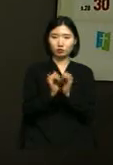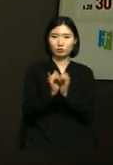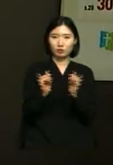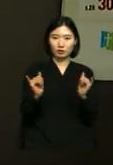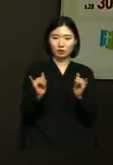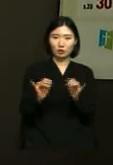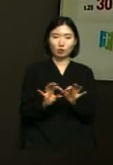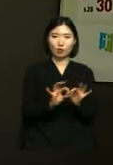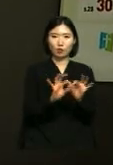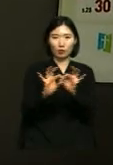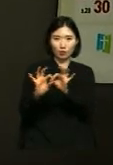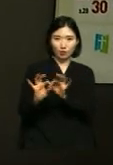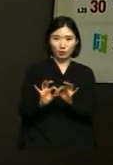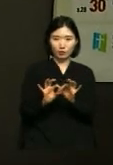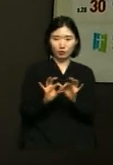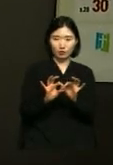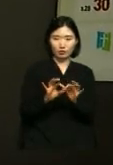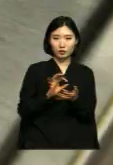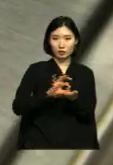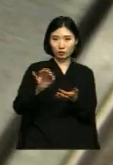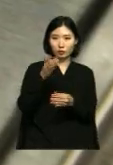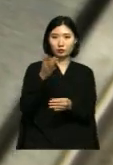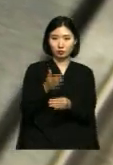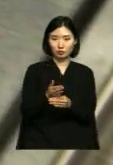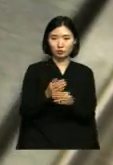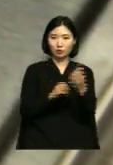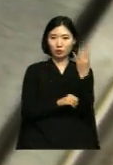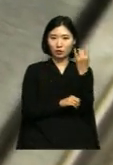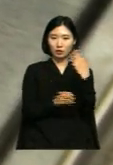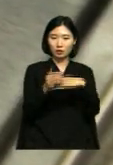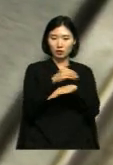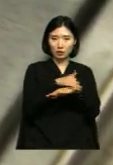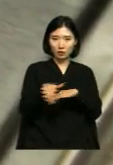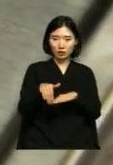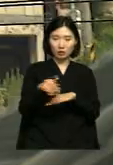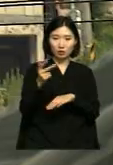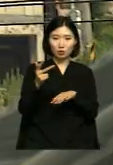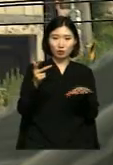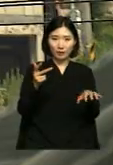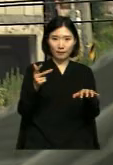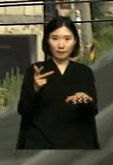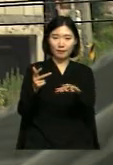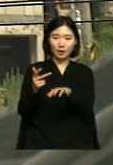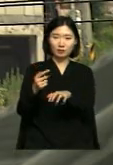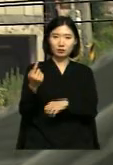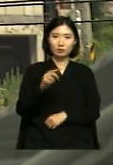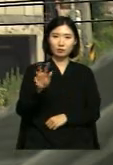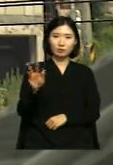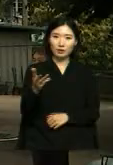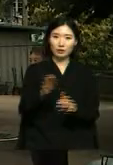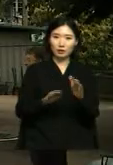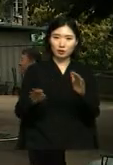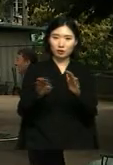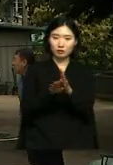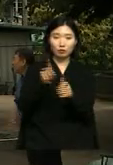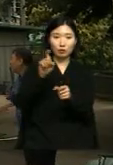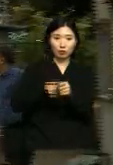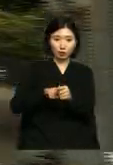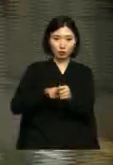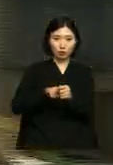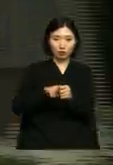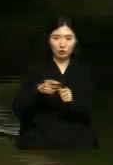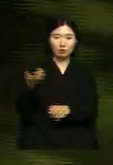주민들이 공동으로 LPG를 씁니다. 원래 계획은 설악면 7개 마을, 1,800여 세대를 목표로